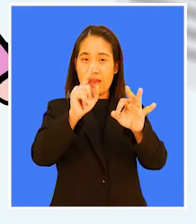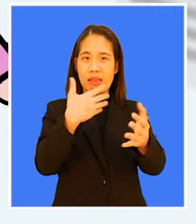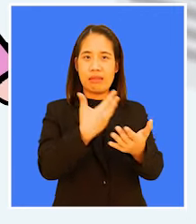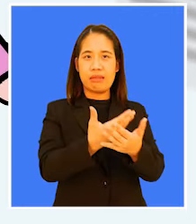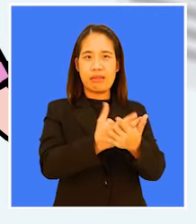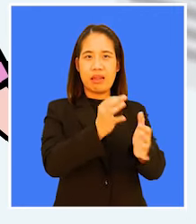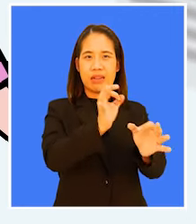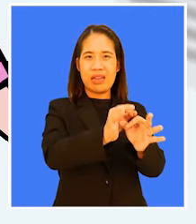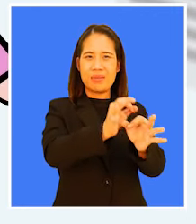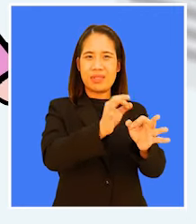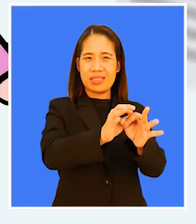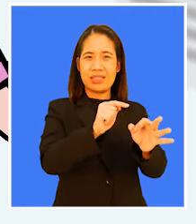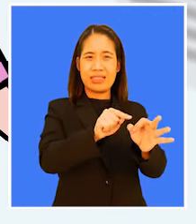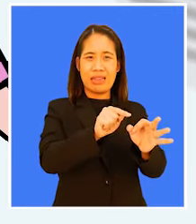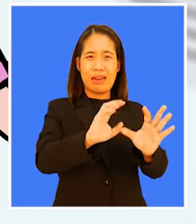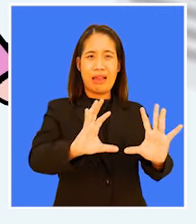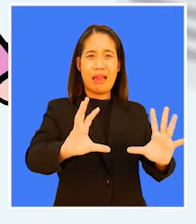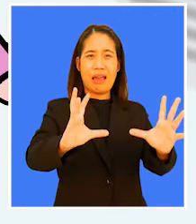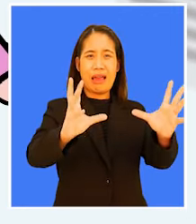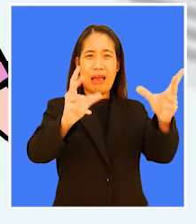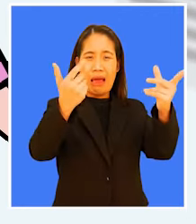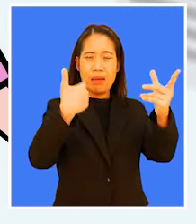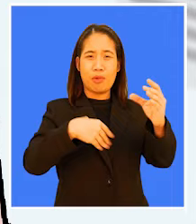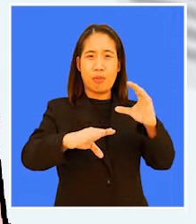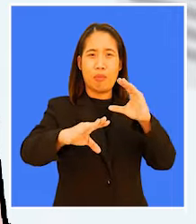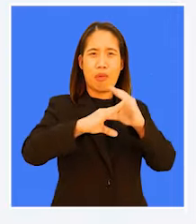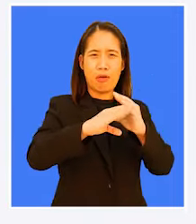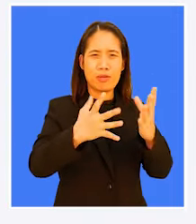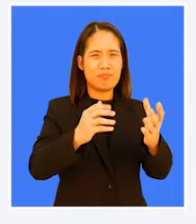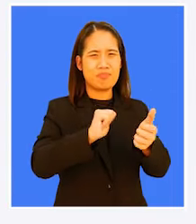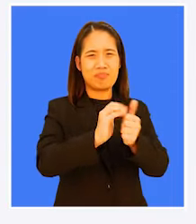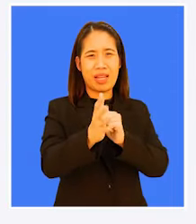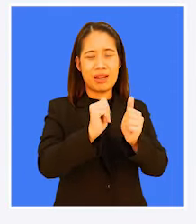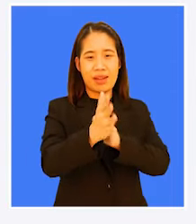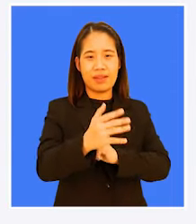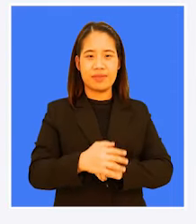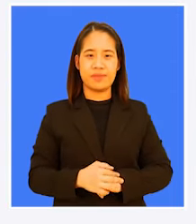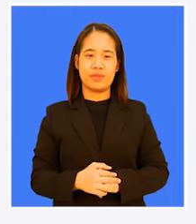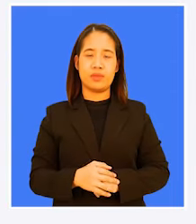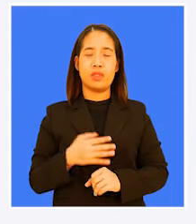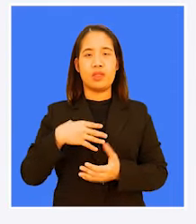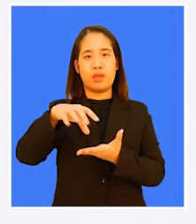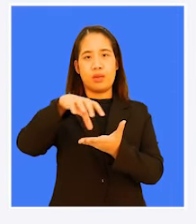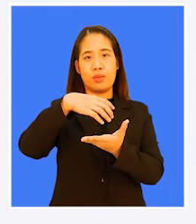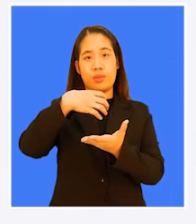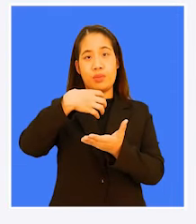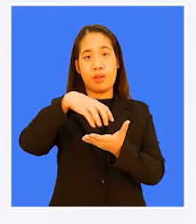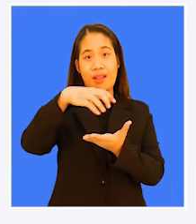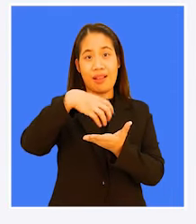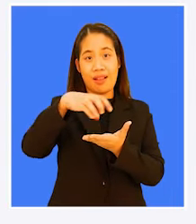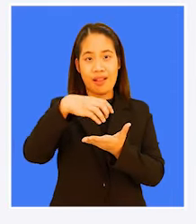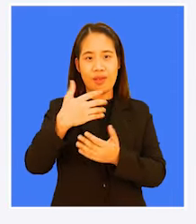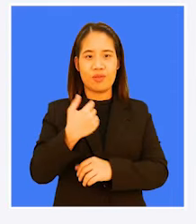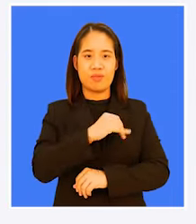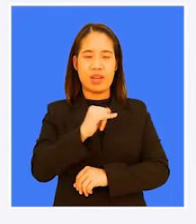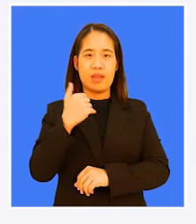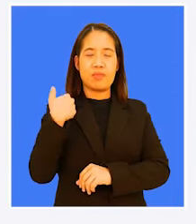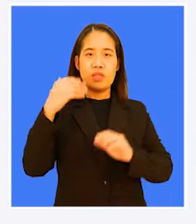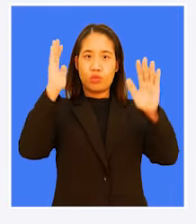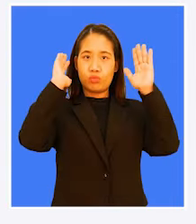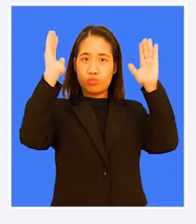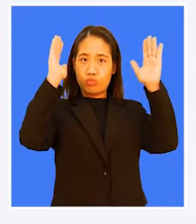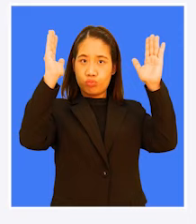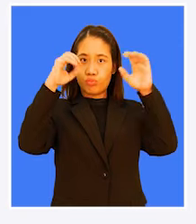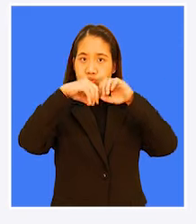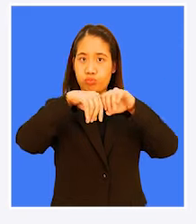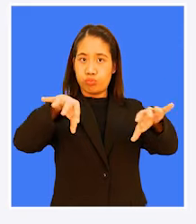งินในบัญชีฉันหายไปก่อนโตก่อนจะอายัดได้ จากที่ยายน้อยเล่าไม่ว่าจะเป็นโฆษณาชวนเชื่